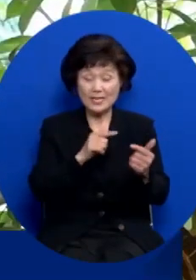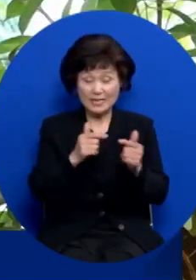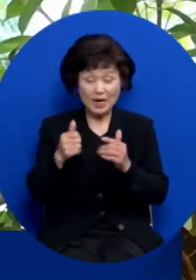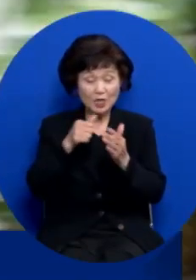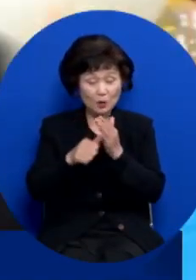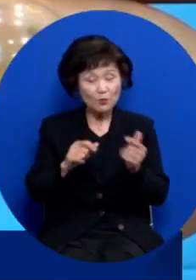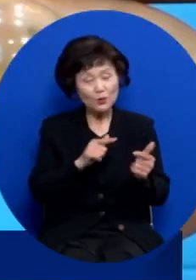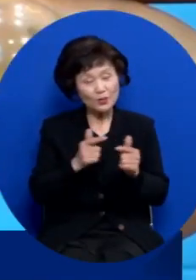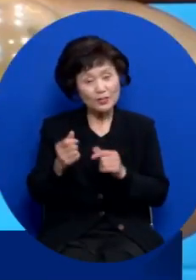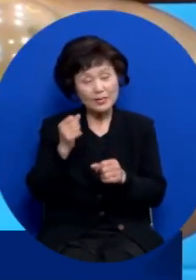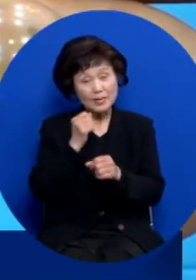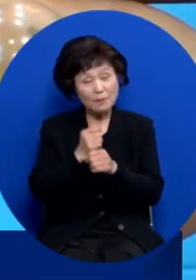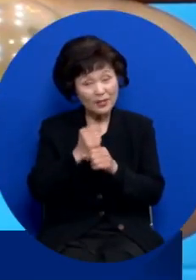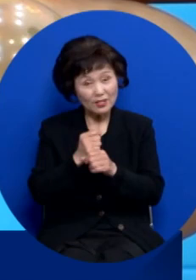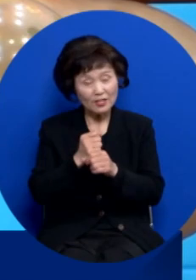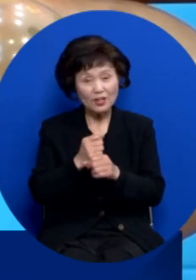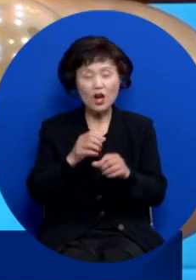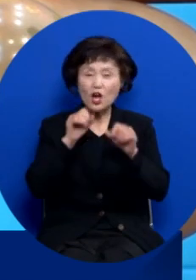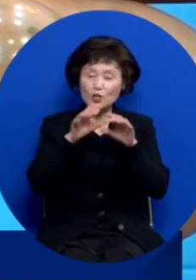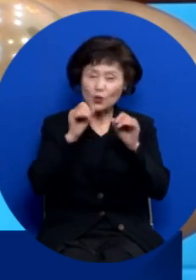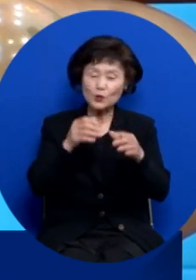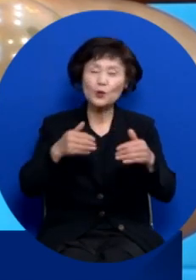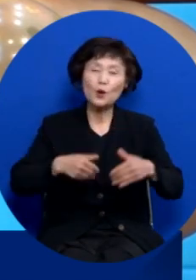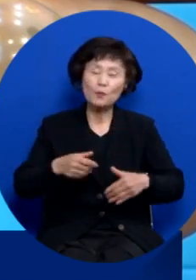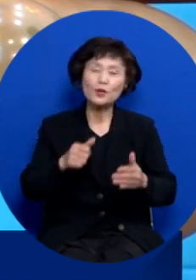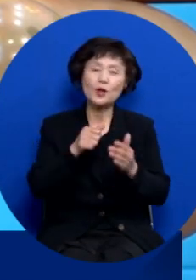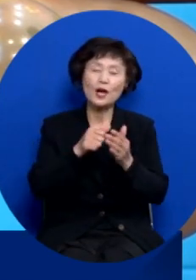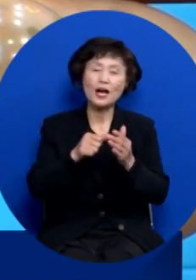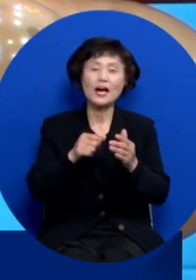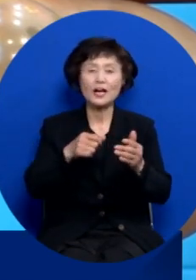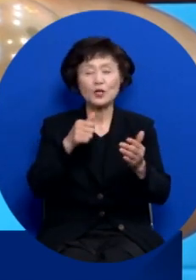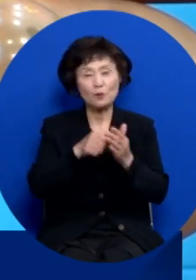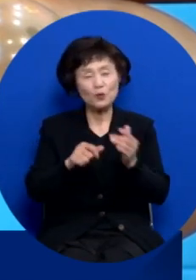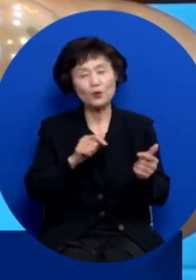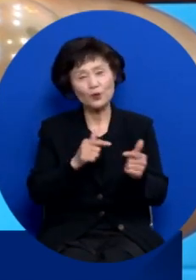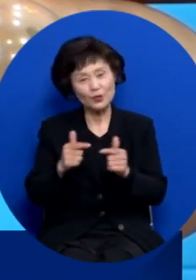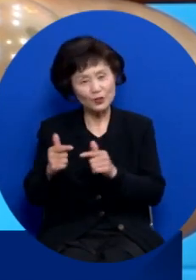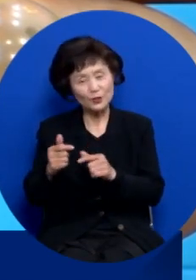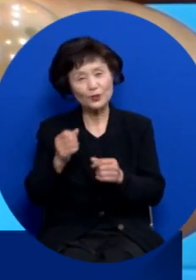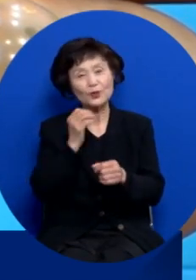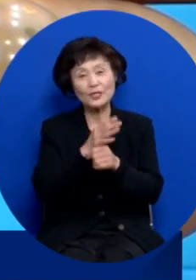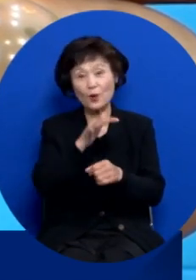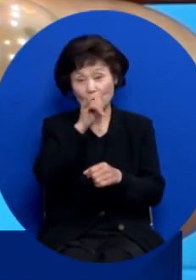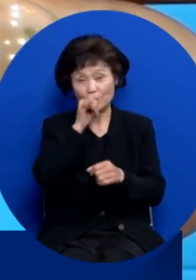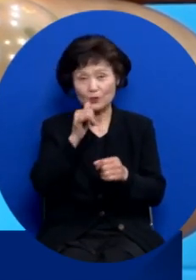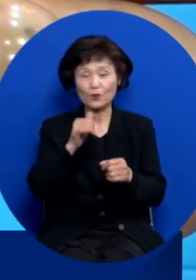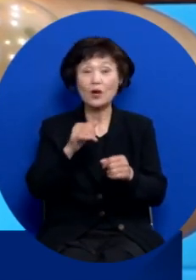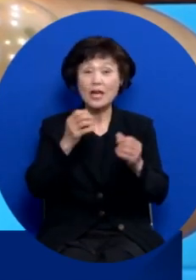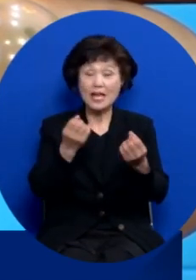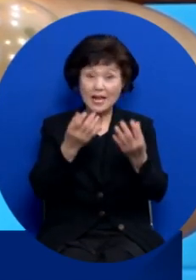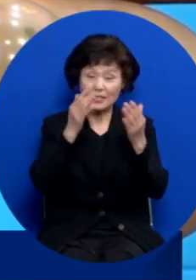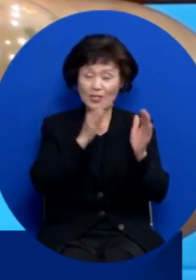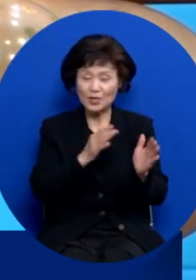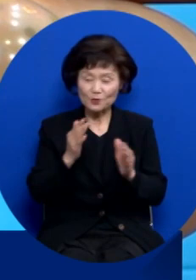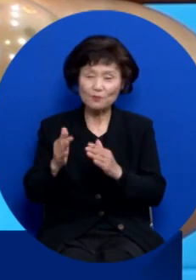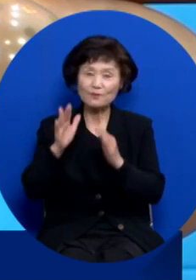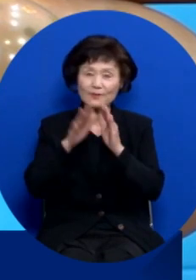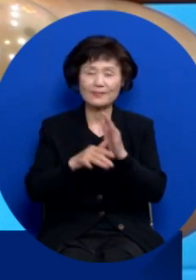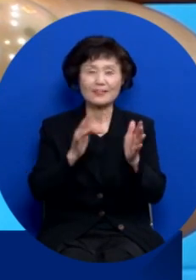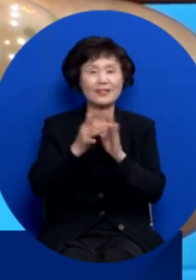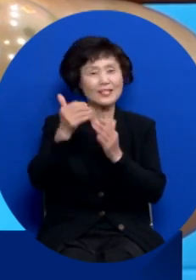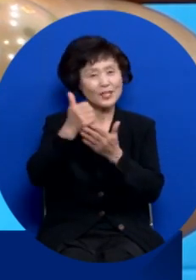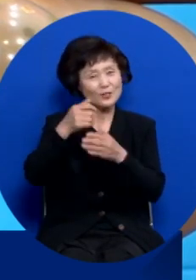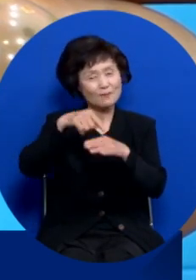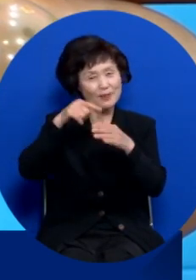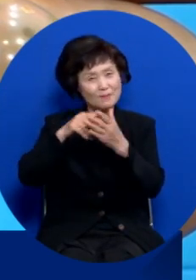모금을 했었어요. 우리 강서교회 청년들이 이 행사를 준비하면서 예수님의 마음을 가지고 여러분들을 마음에